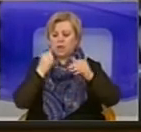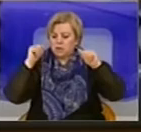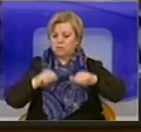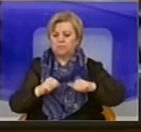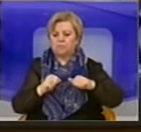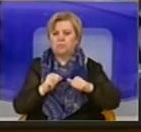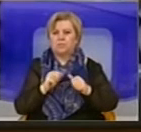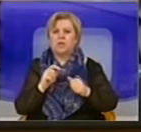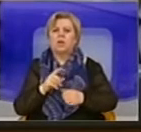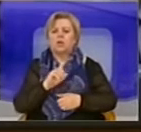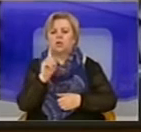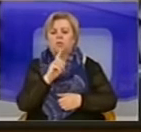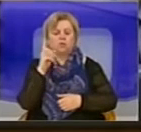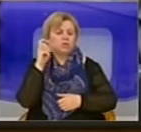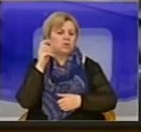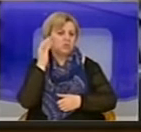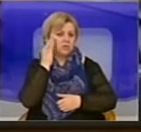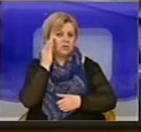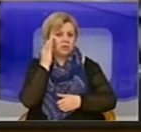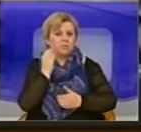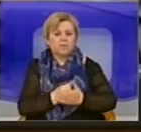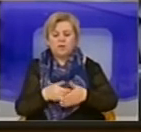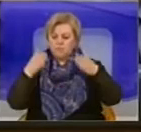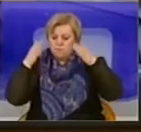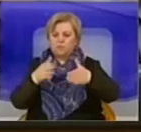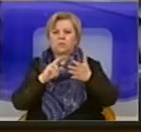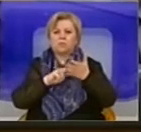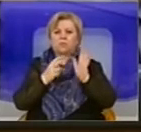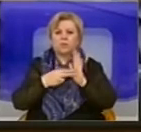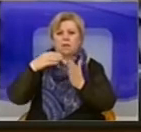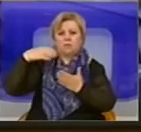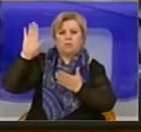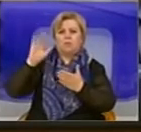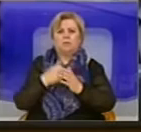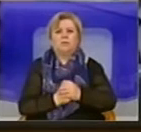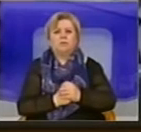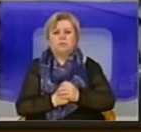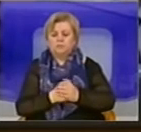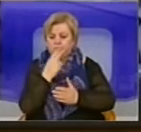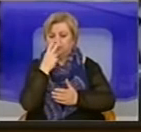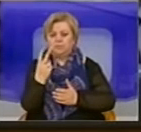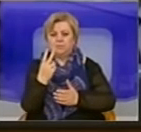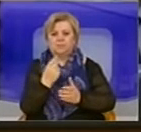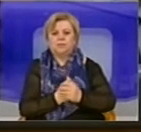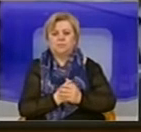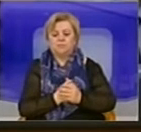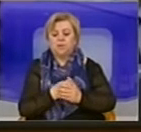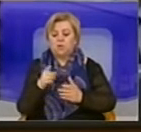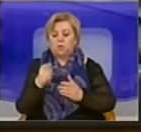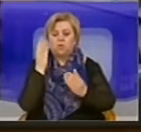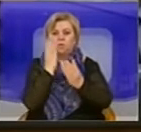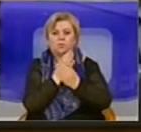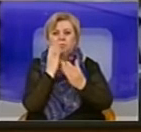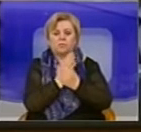jo për 100 ditëshin e qeverisë, është fusha e politikës së jashtme. Dhe duke pas parasysh që ky dokument,